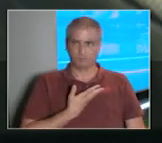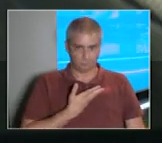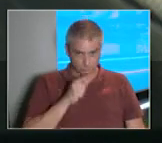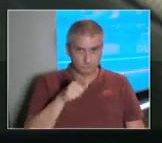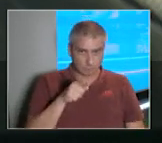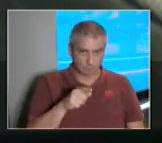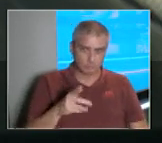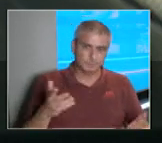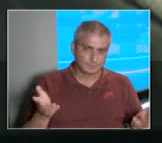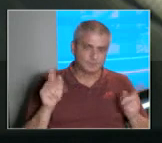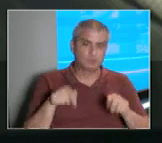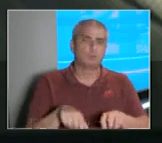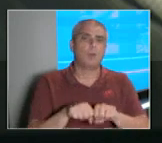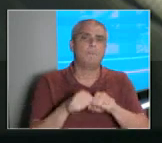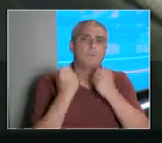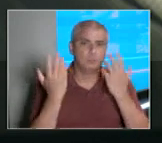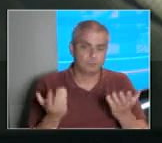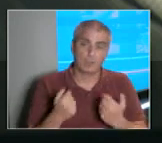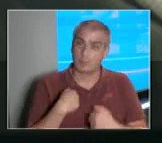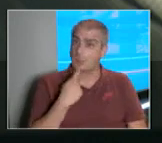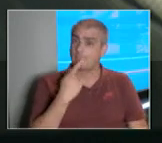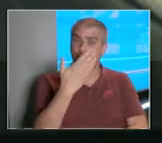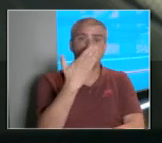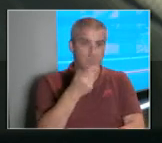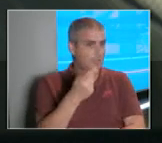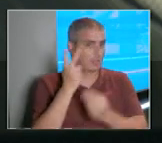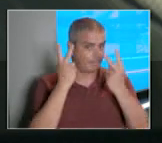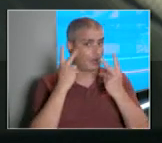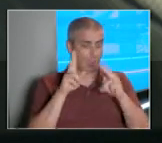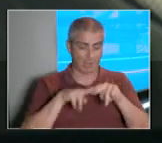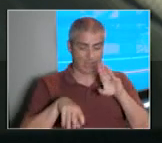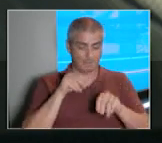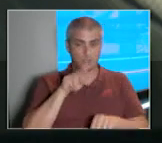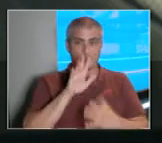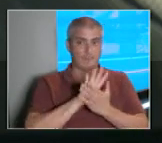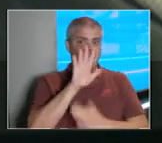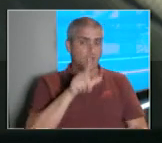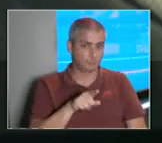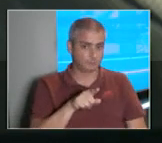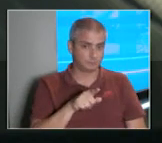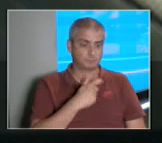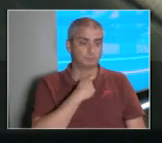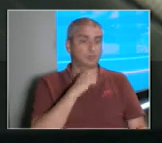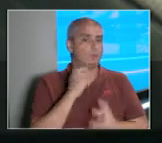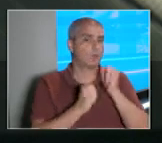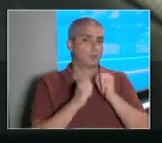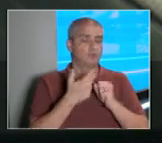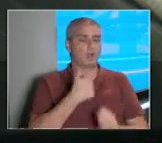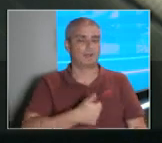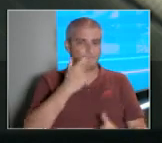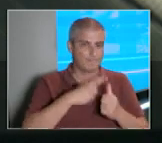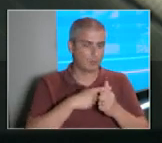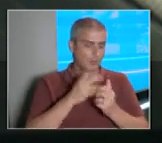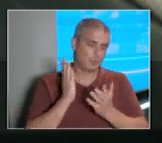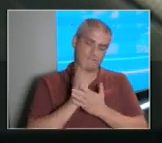העניין. רבותיי, יש פה משבר. אני טוען שהמדינה, ובעיקר אחרי הבחירות של 2015, במצוקה קשה של מנהיגות